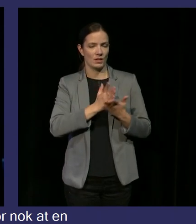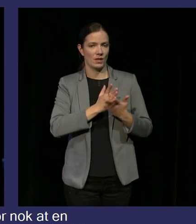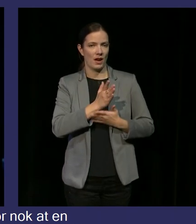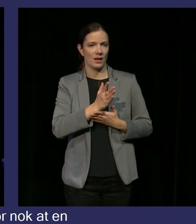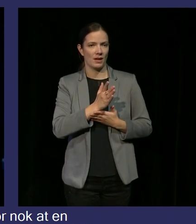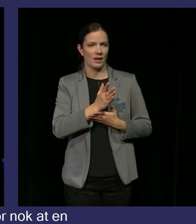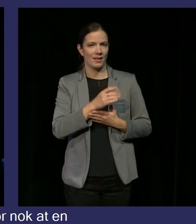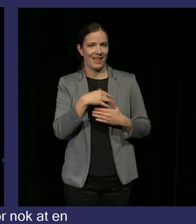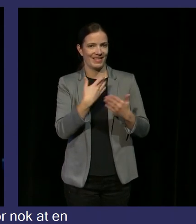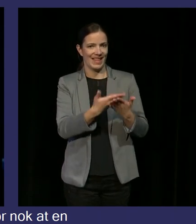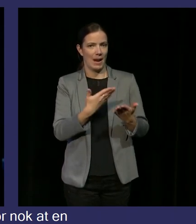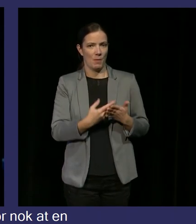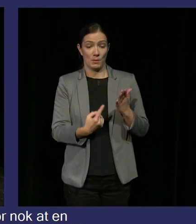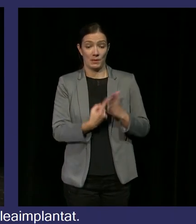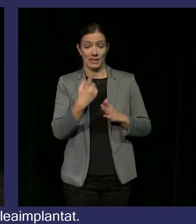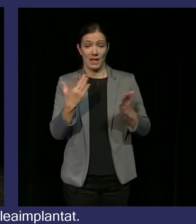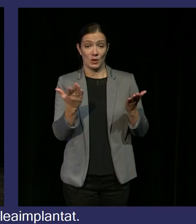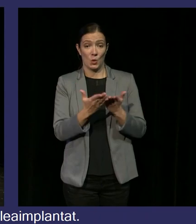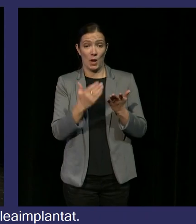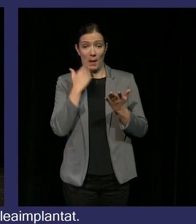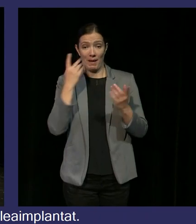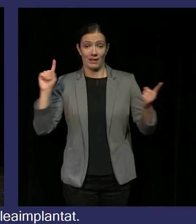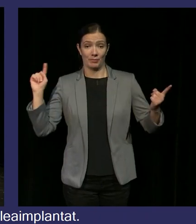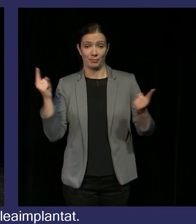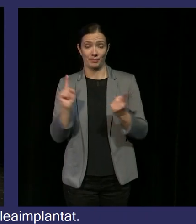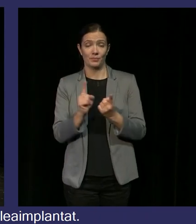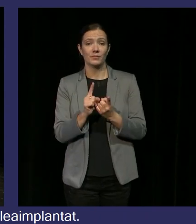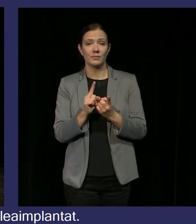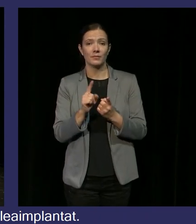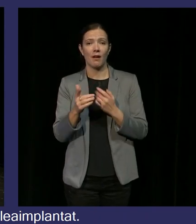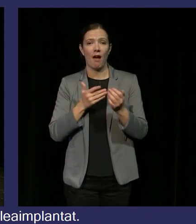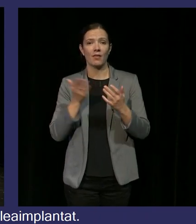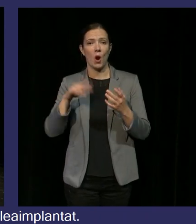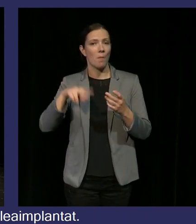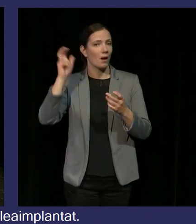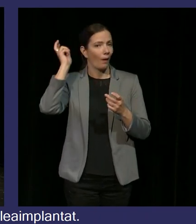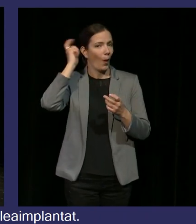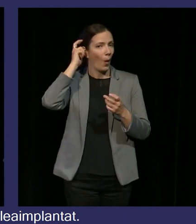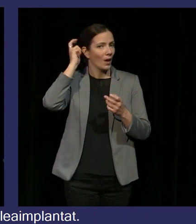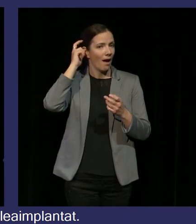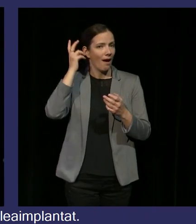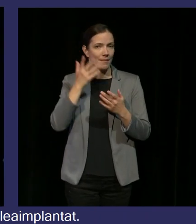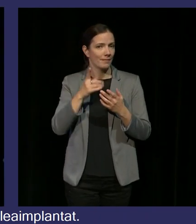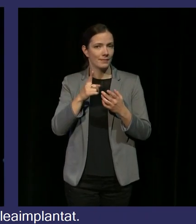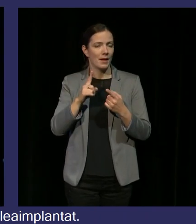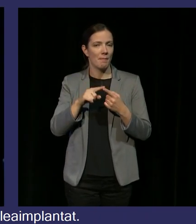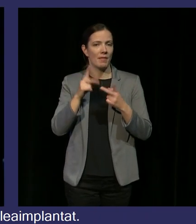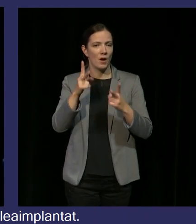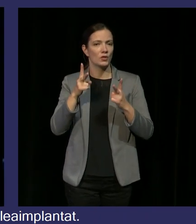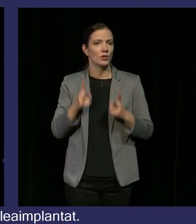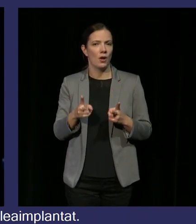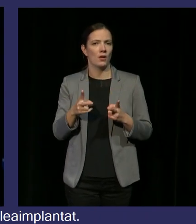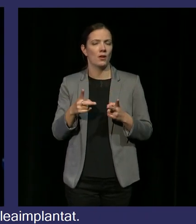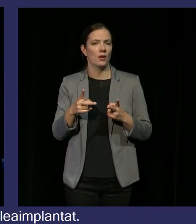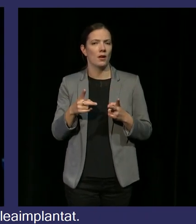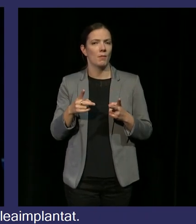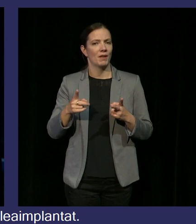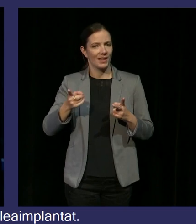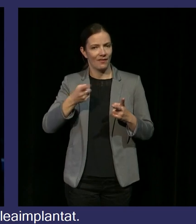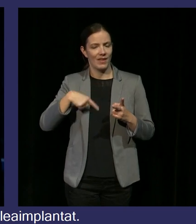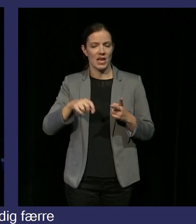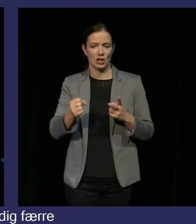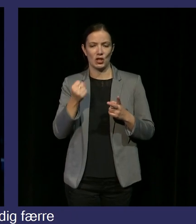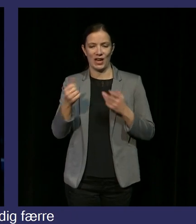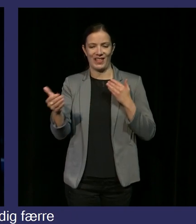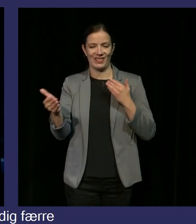at tilbudet med spesialskole har blitt nedbygd. Det handler ikke bare om cochlea-implantat, det handler også om at vi har